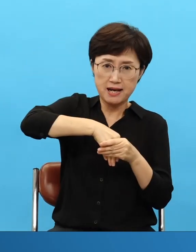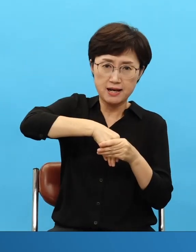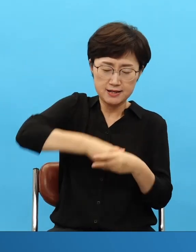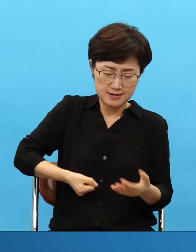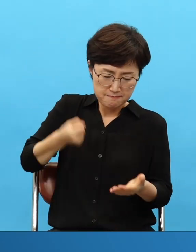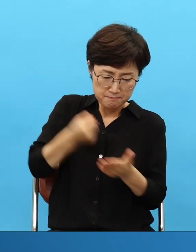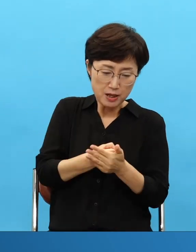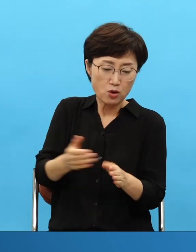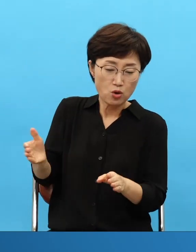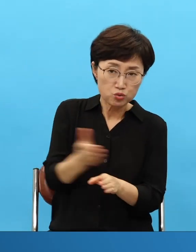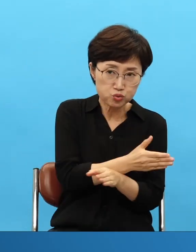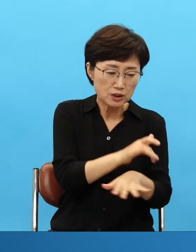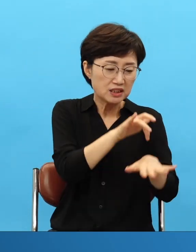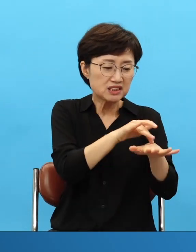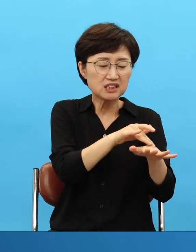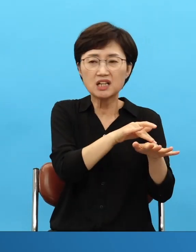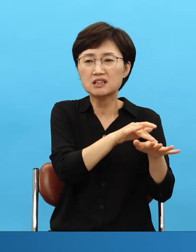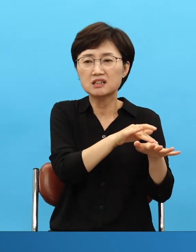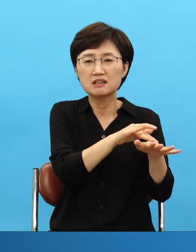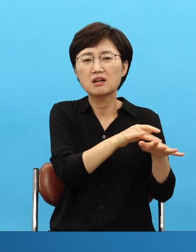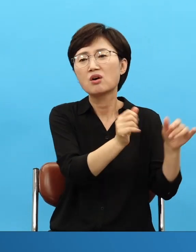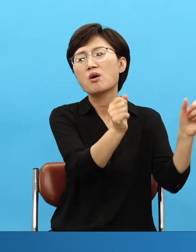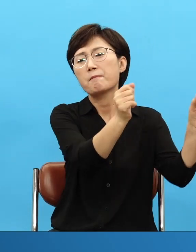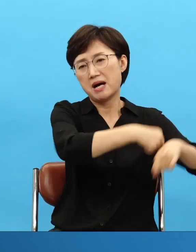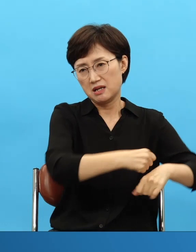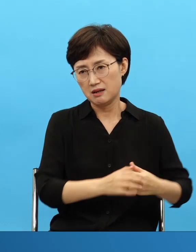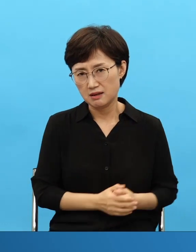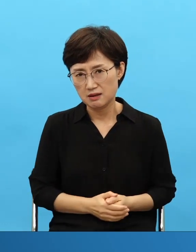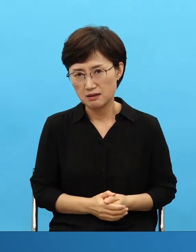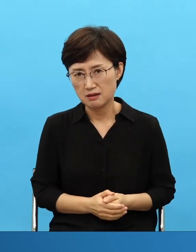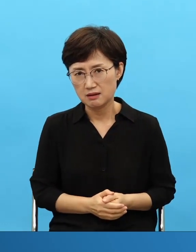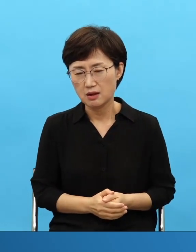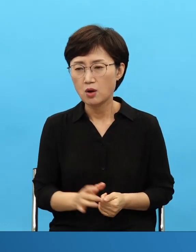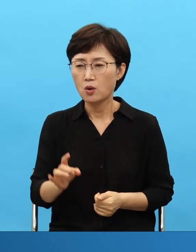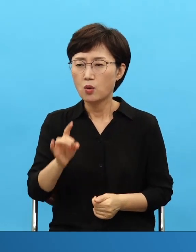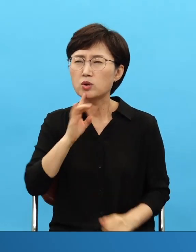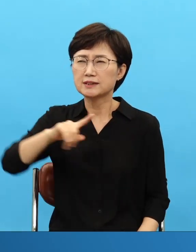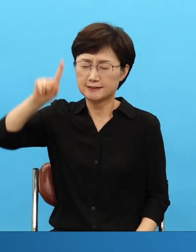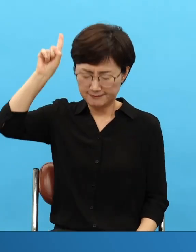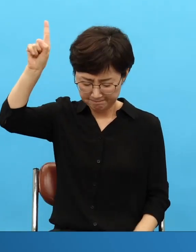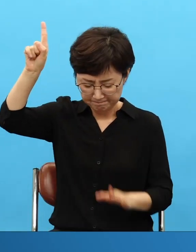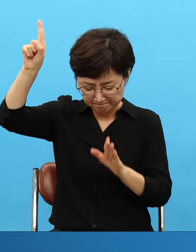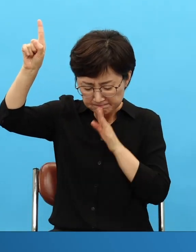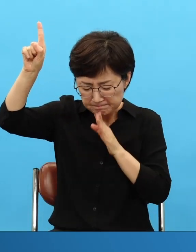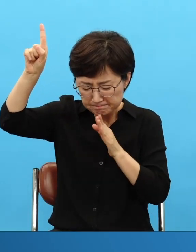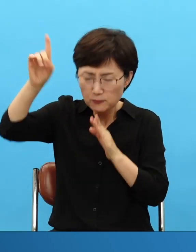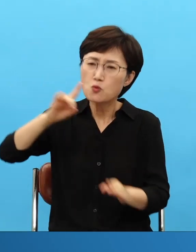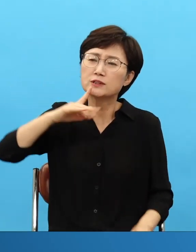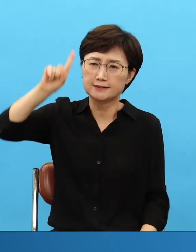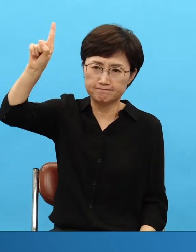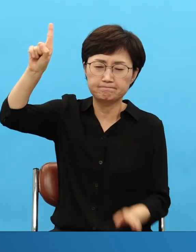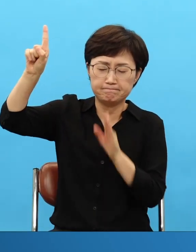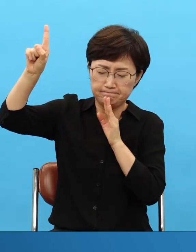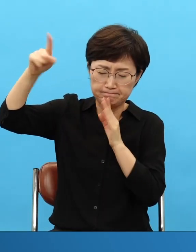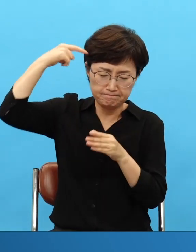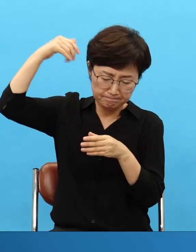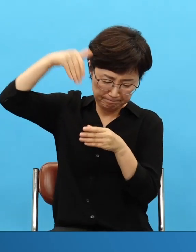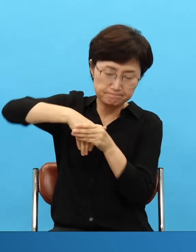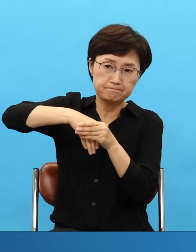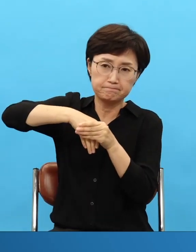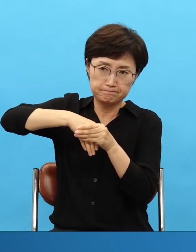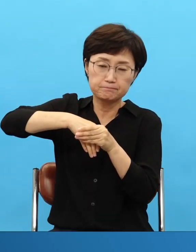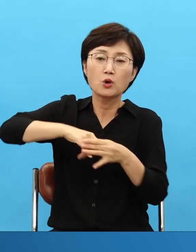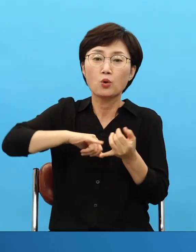forces of darkness 확실합니다. will crumble down. It is a sure fact. 이게 다 심겨버린 거예요. That needs to be planted. 8절에 얘기되어 있습니다. Verse 8